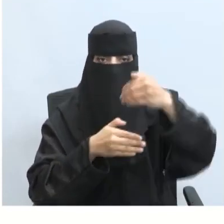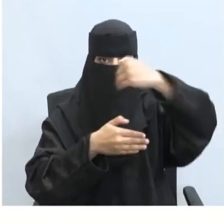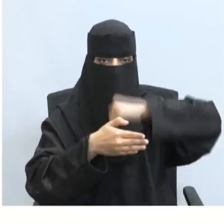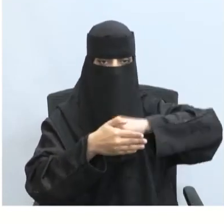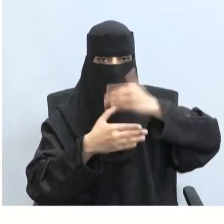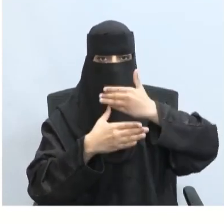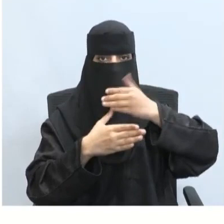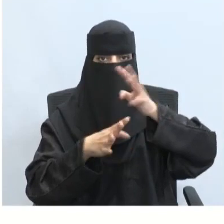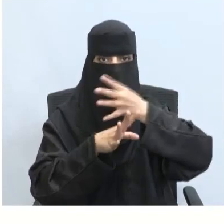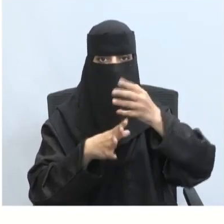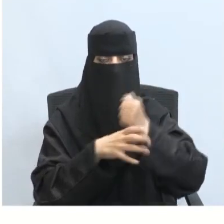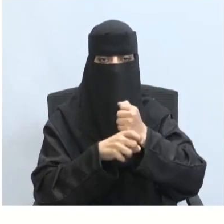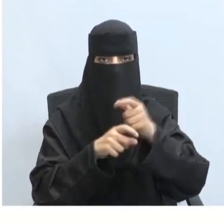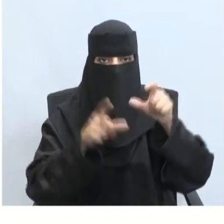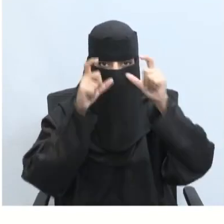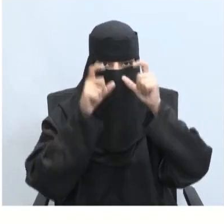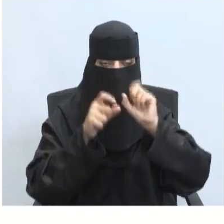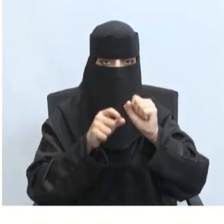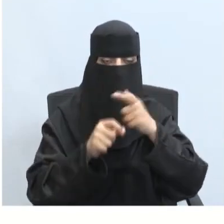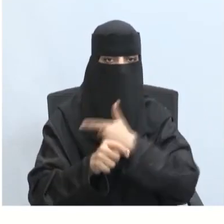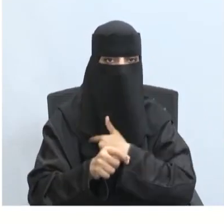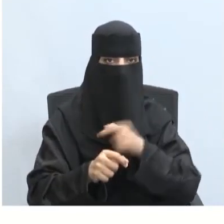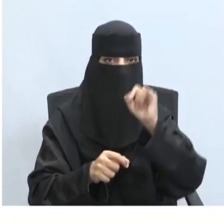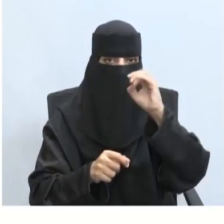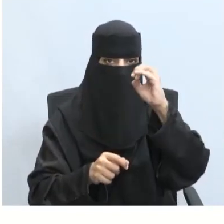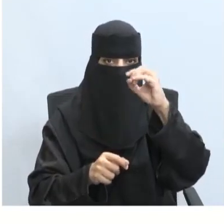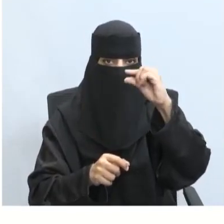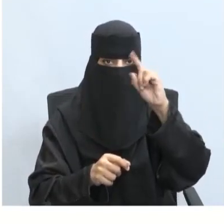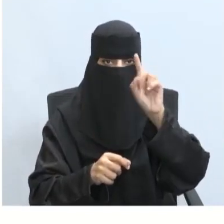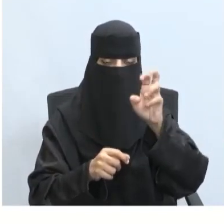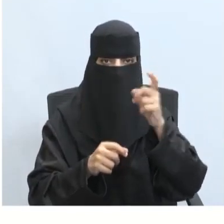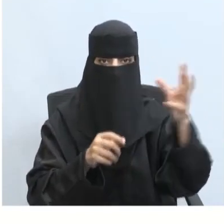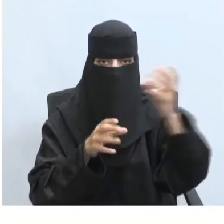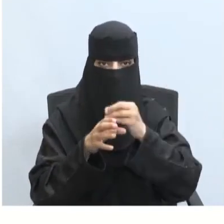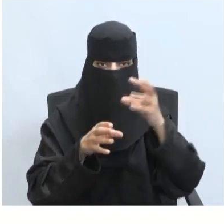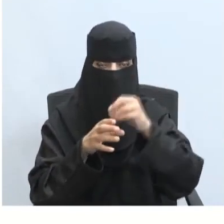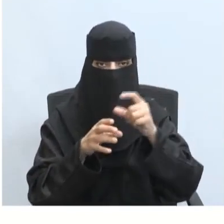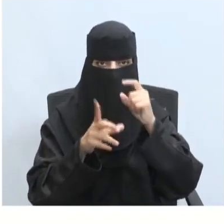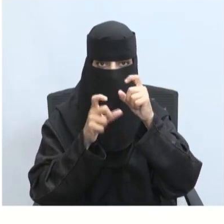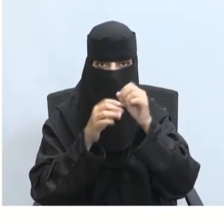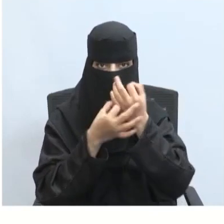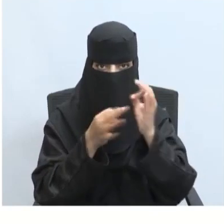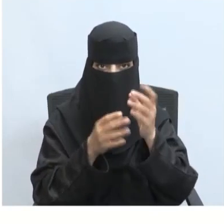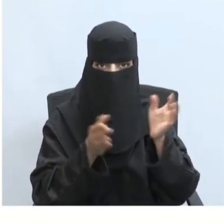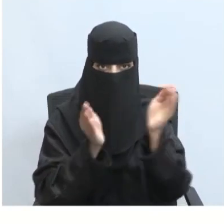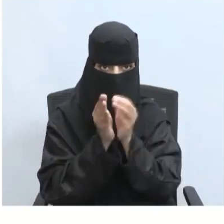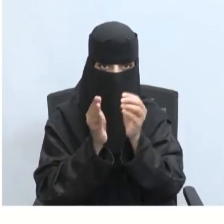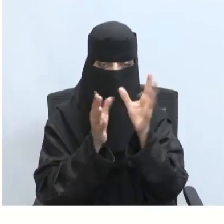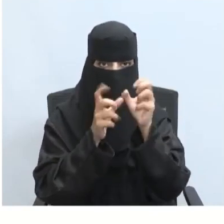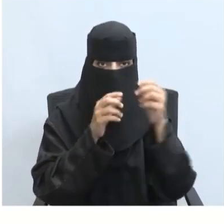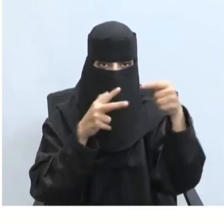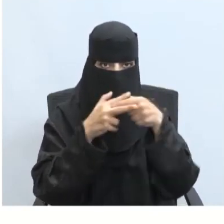الشبكيه نستخدم عدسات محدبه لماذا لكي تتجمع الصوره لتجميع الاشعه وتتجمع